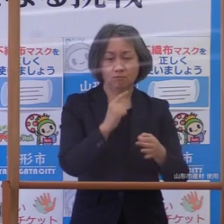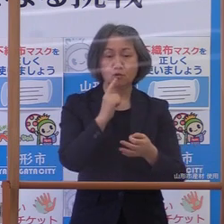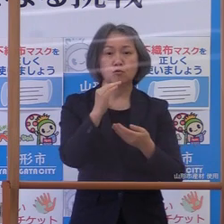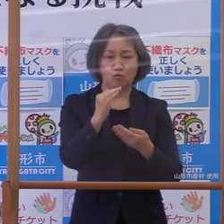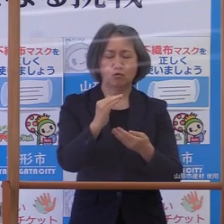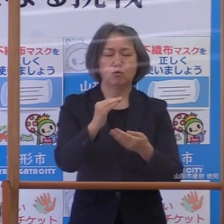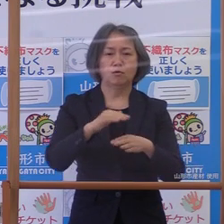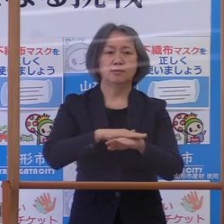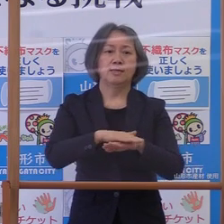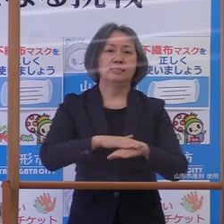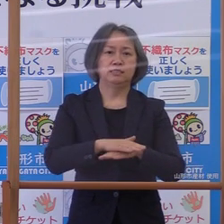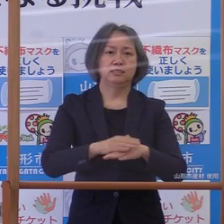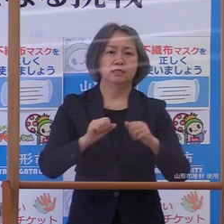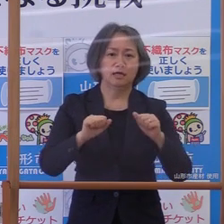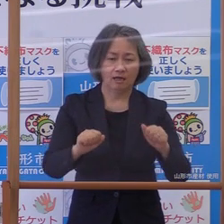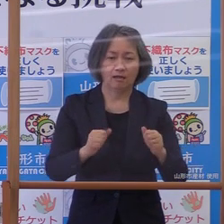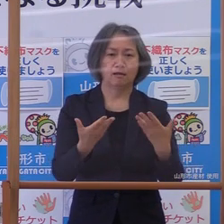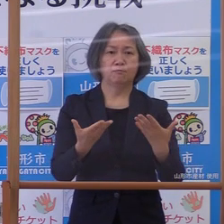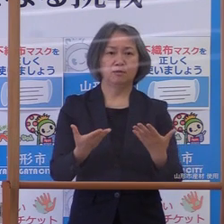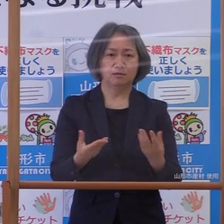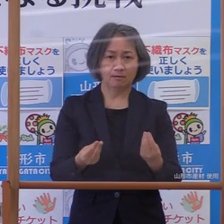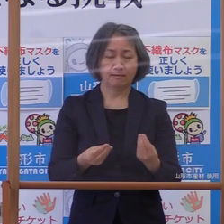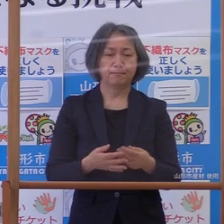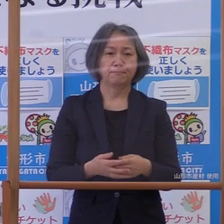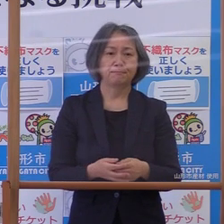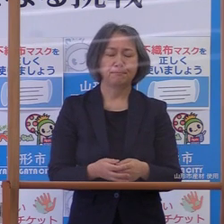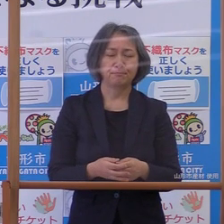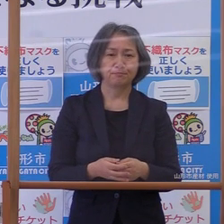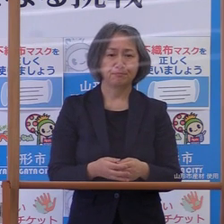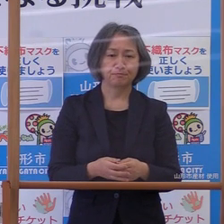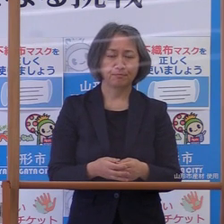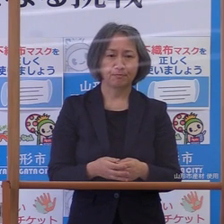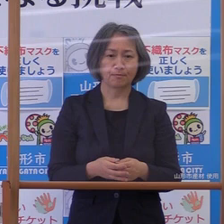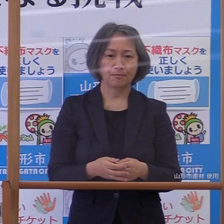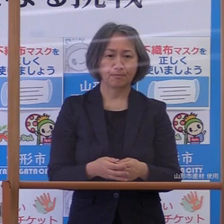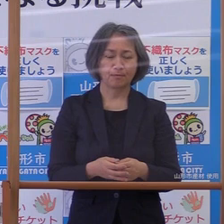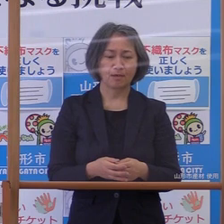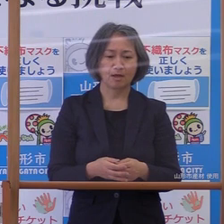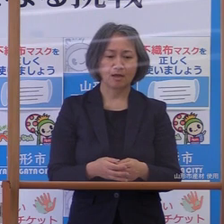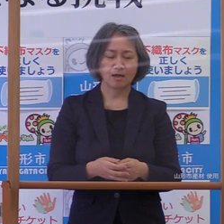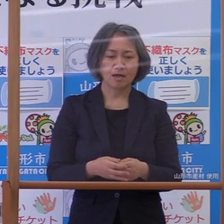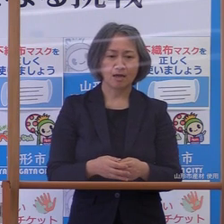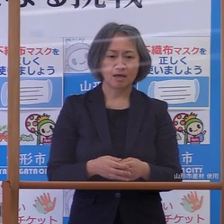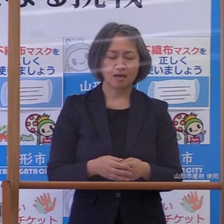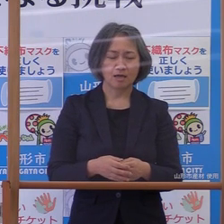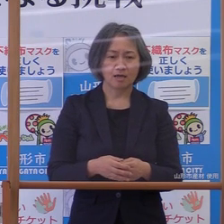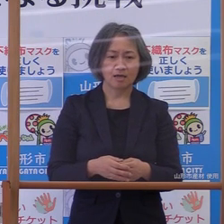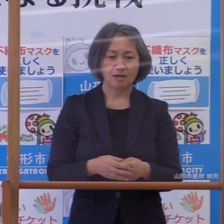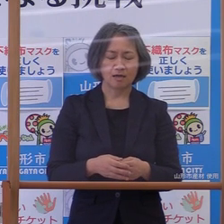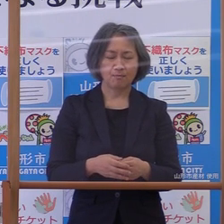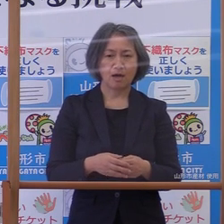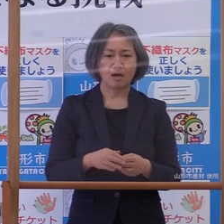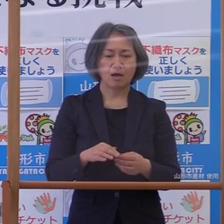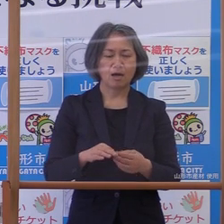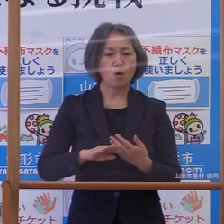を重視していくと、やはりあの全ての 催し物はそうでありますけれども